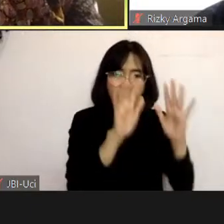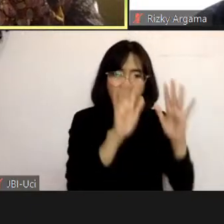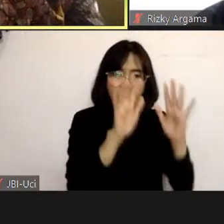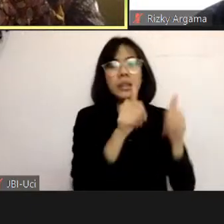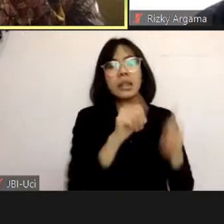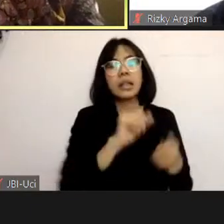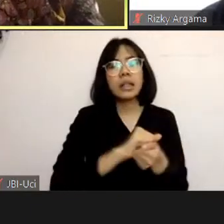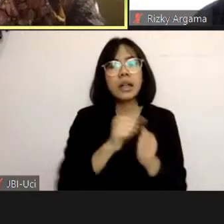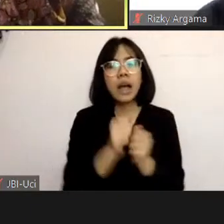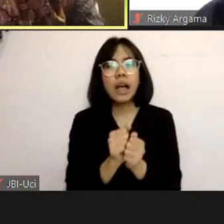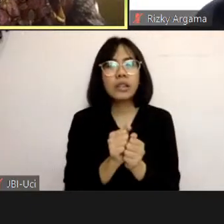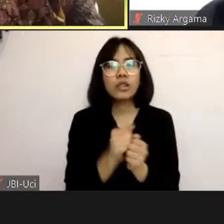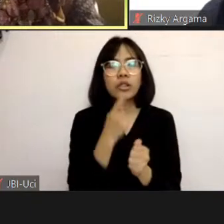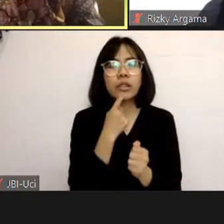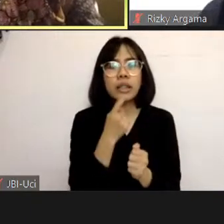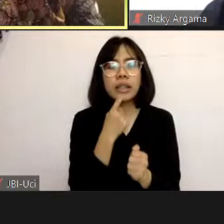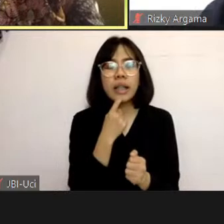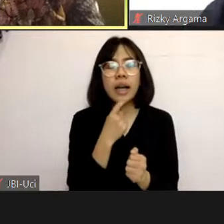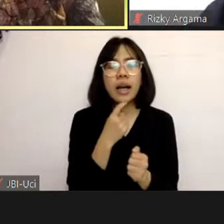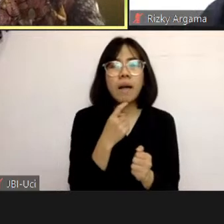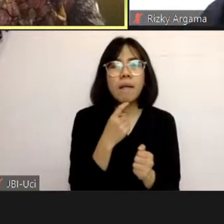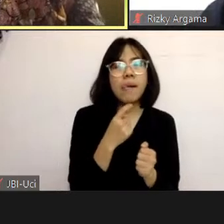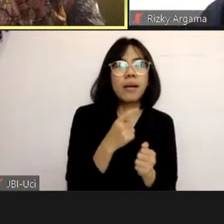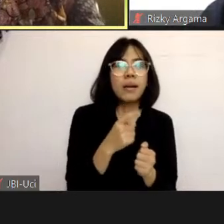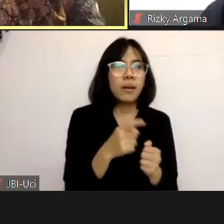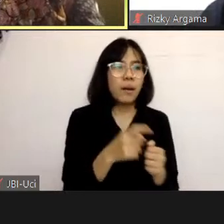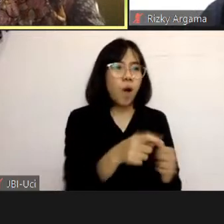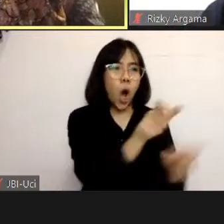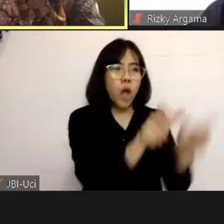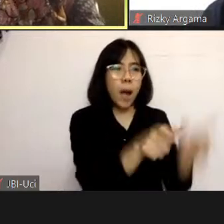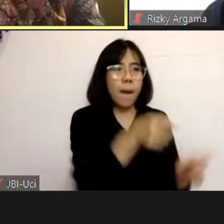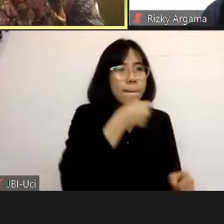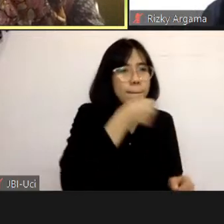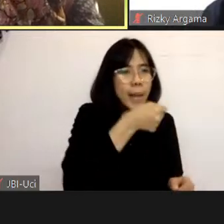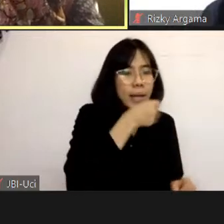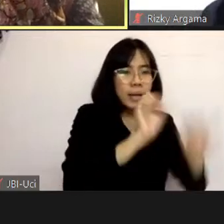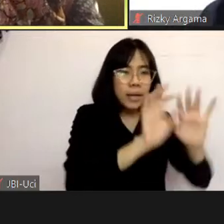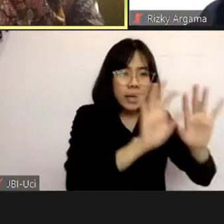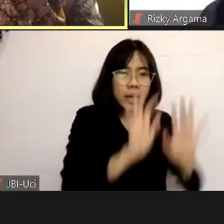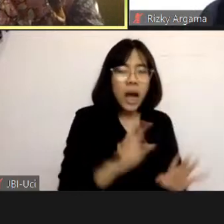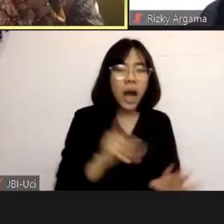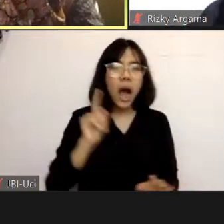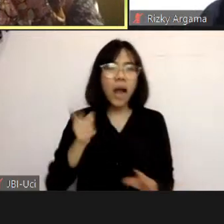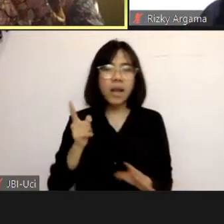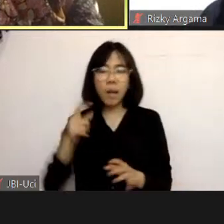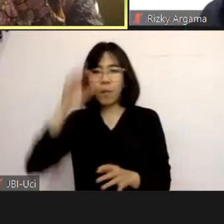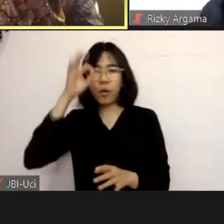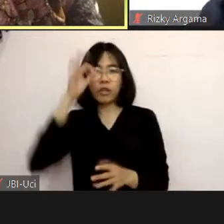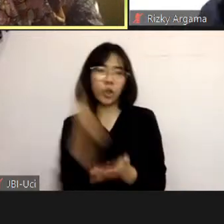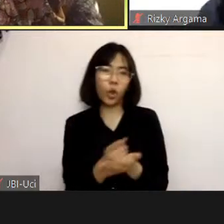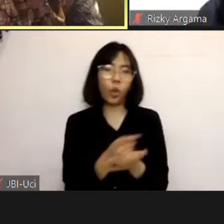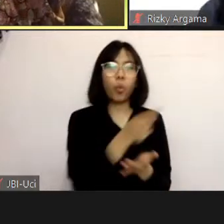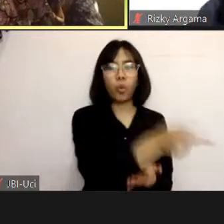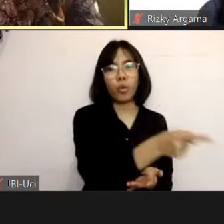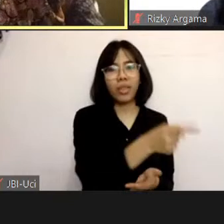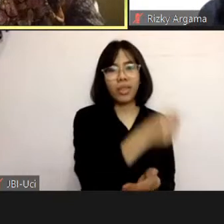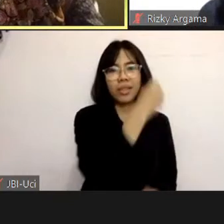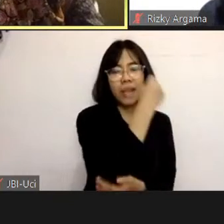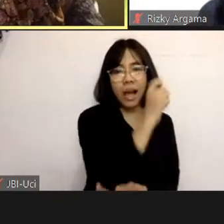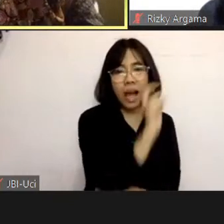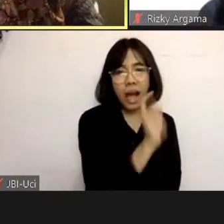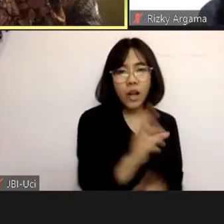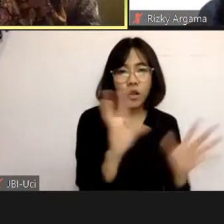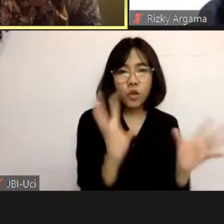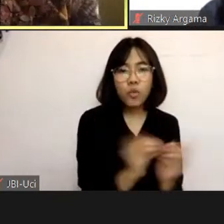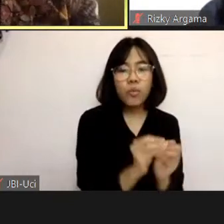kasus pemidanaan terhadap media. Nah, 51 pemidanaan kasus terhadap media ini menarik